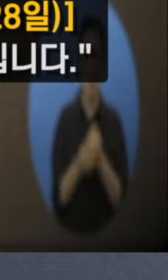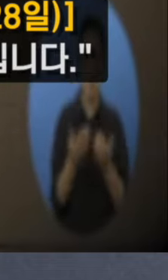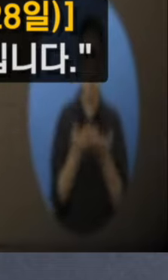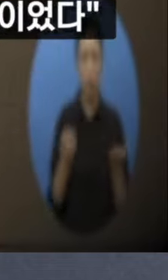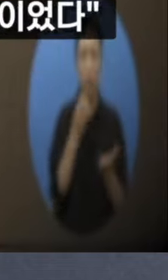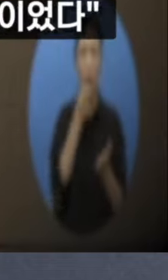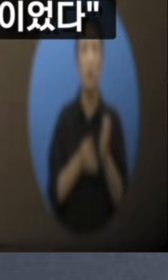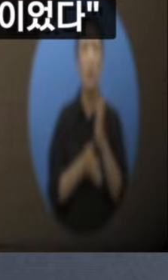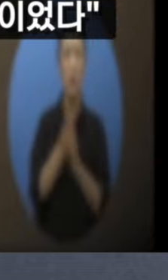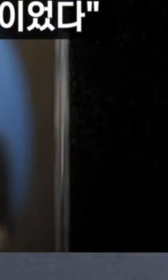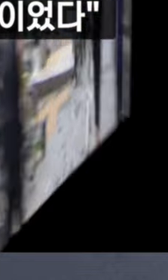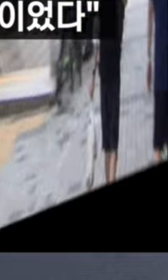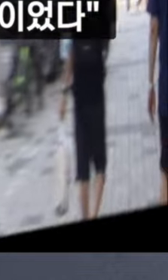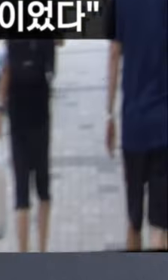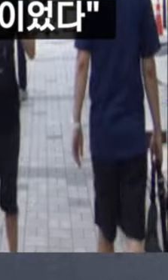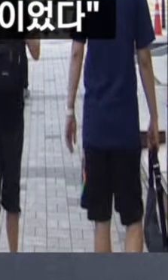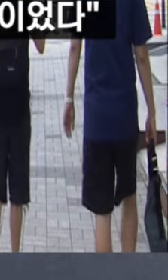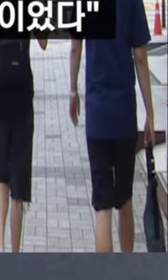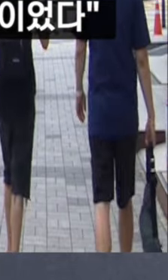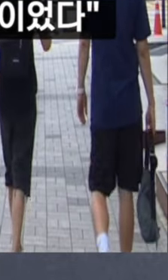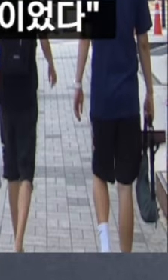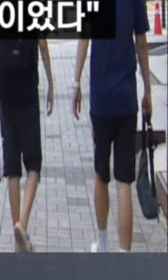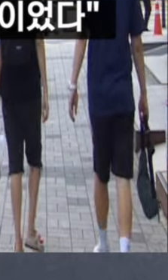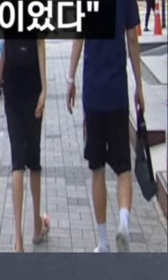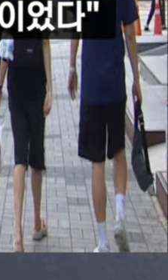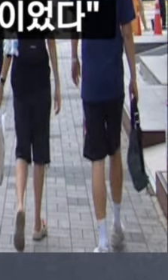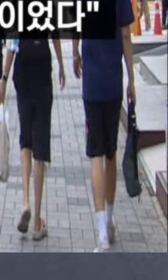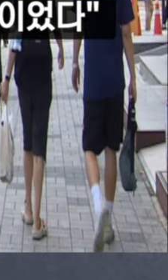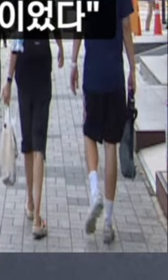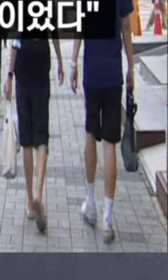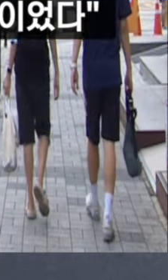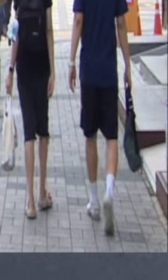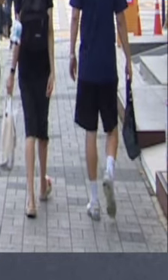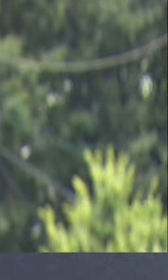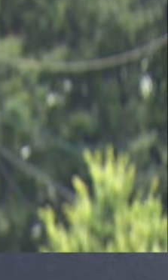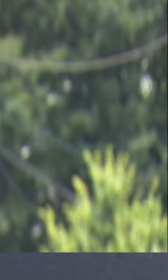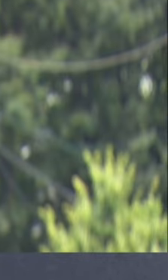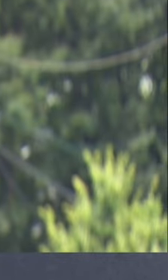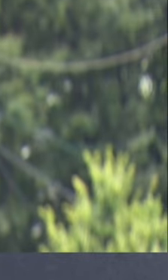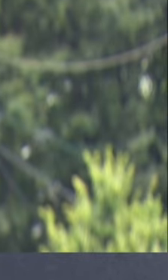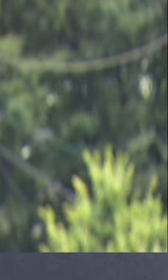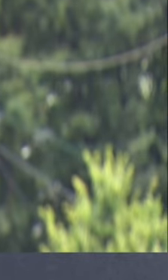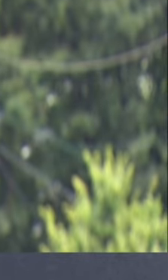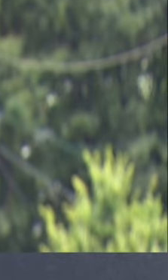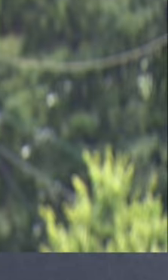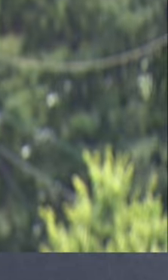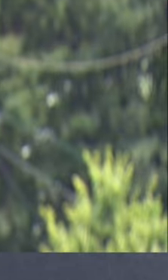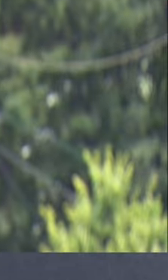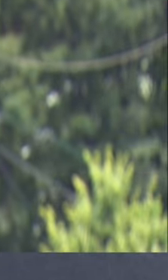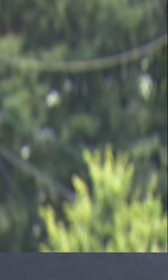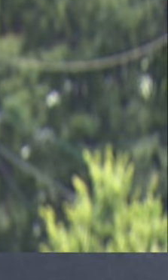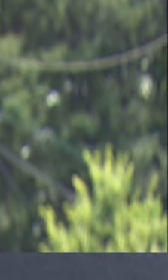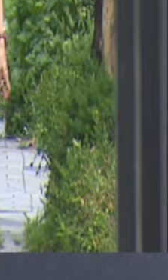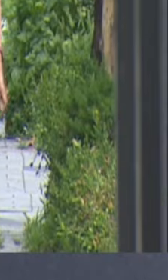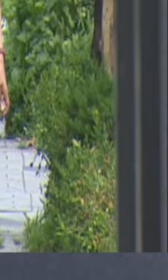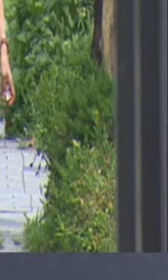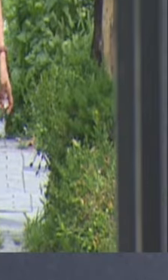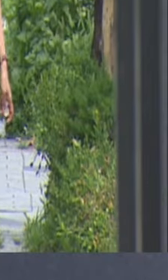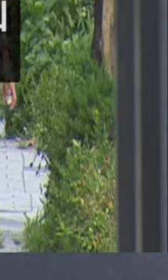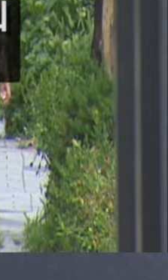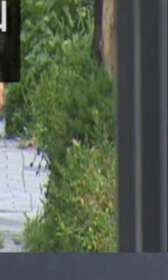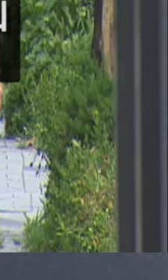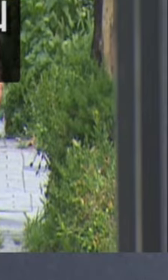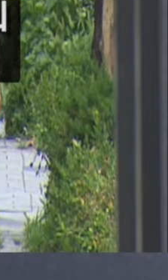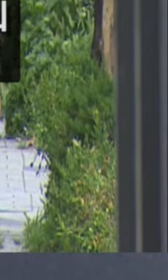책임을 져야 할 것입니다. 서울시가 강북 횡단선을 추진하는 데 소극적이었다. 예비 타당성 조사를 통과하지 못한 원인 가운데 하나로